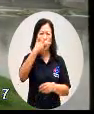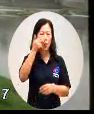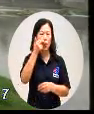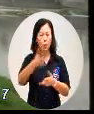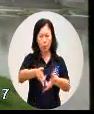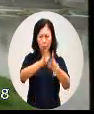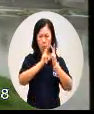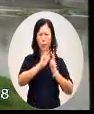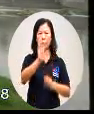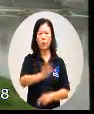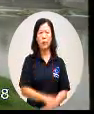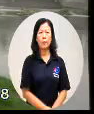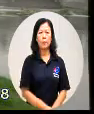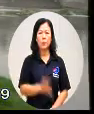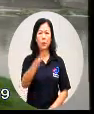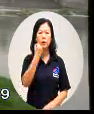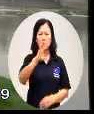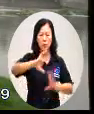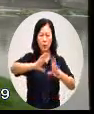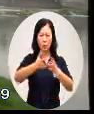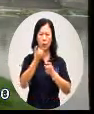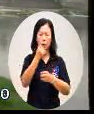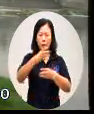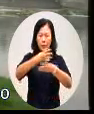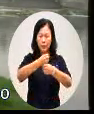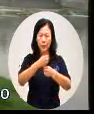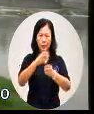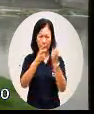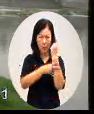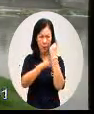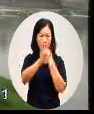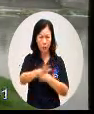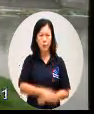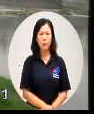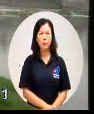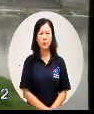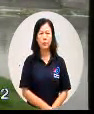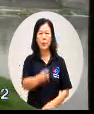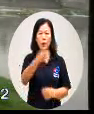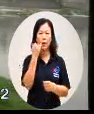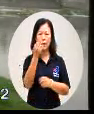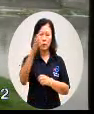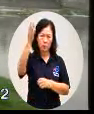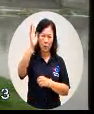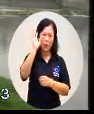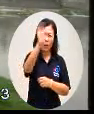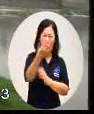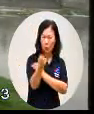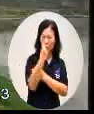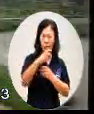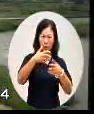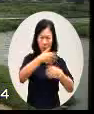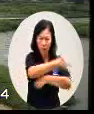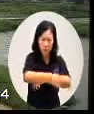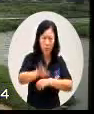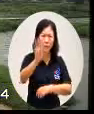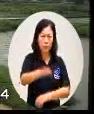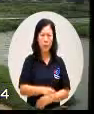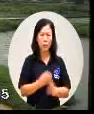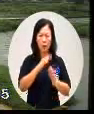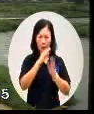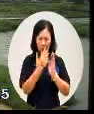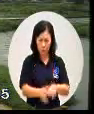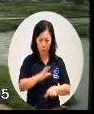这个新，这是我们国昌里的，这边就是后进溪这条，我们可以拐，好，再下一个，拆掉了